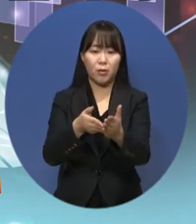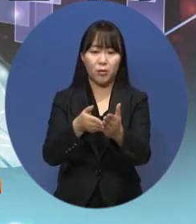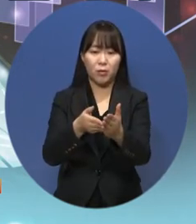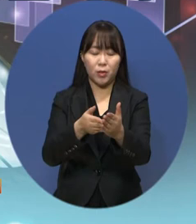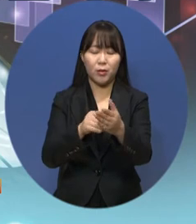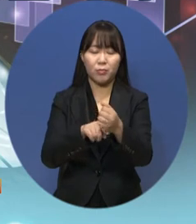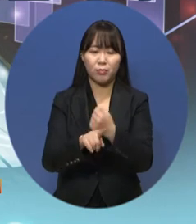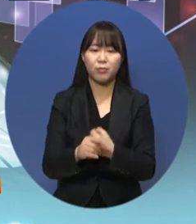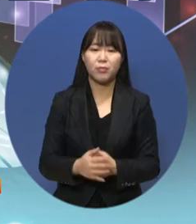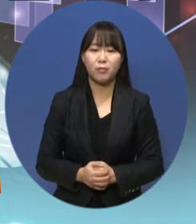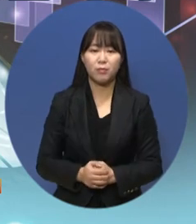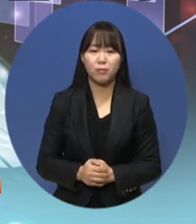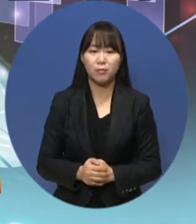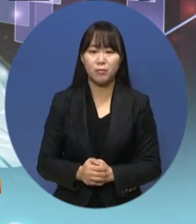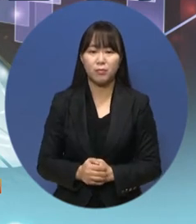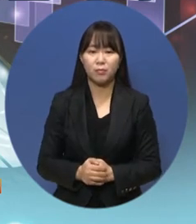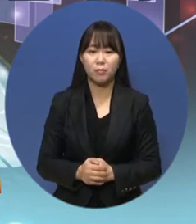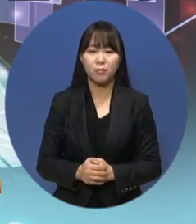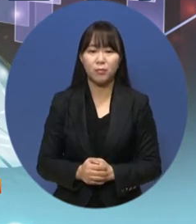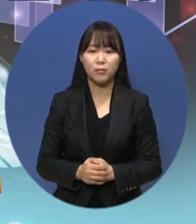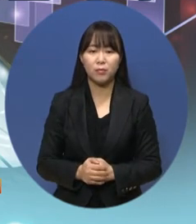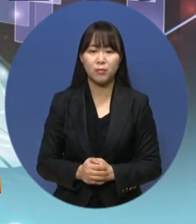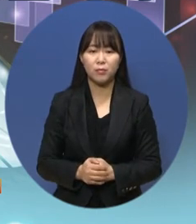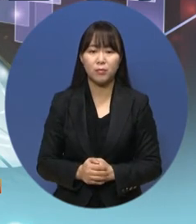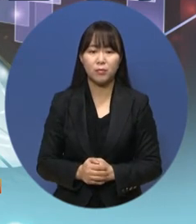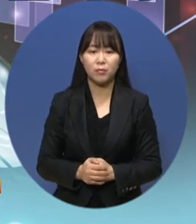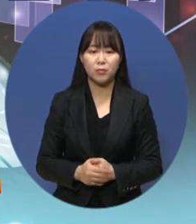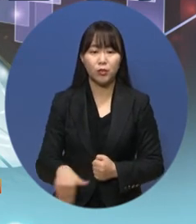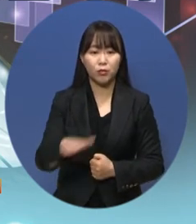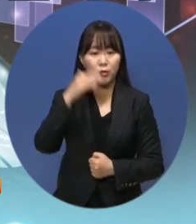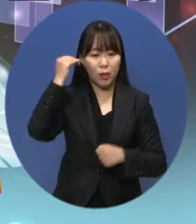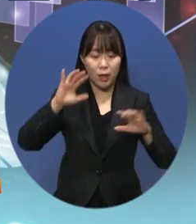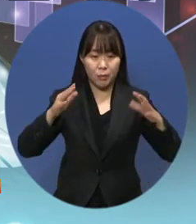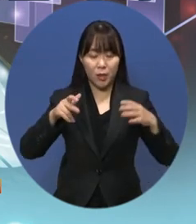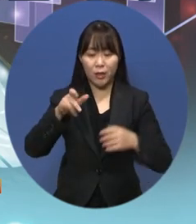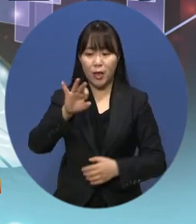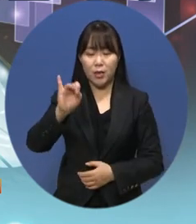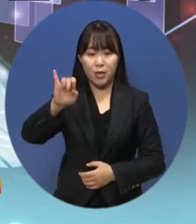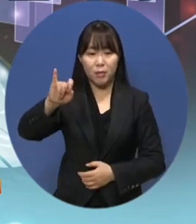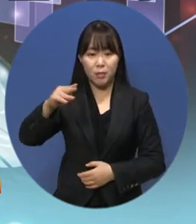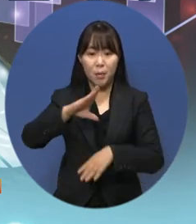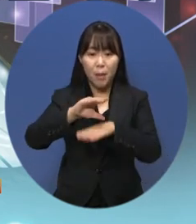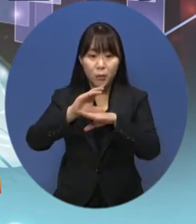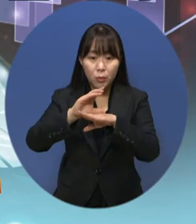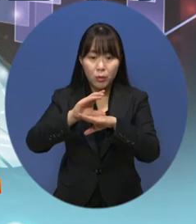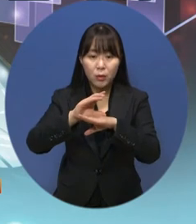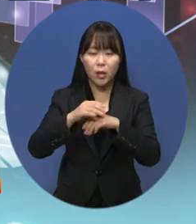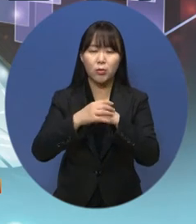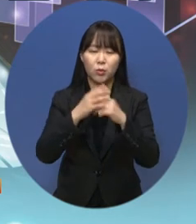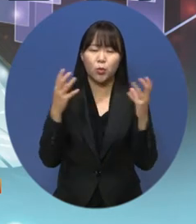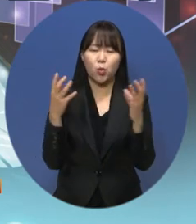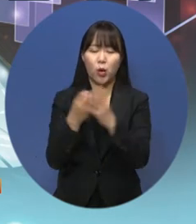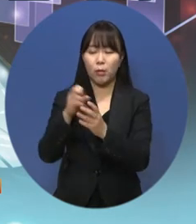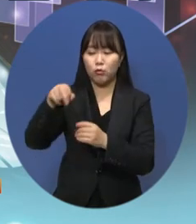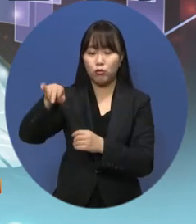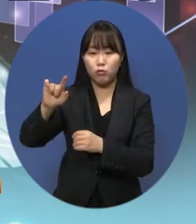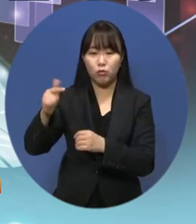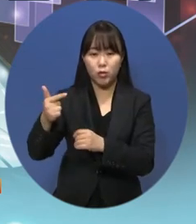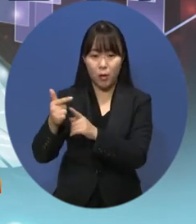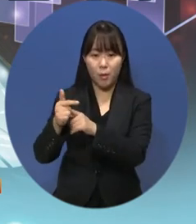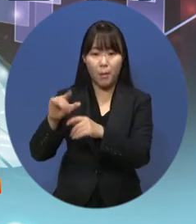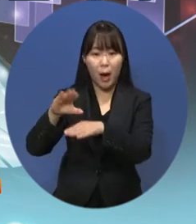이유가 됐습니다 우리나라는 케이블방송 구성이 총합 유선 방송